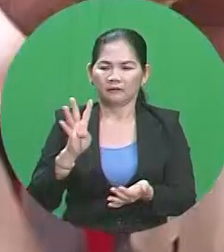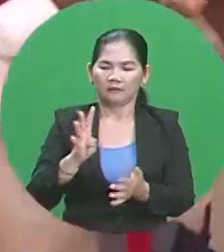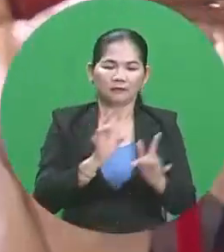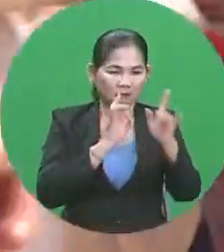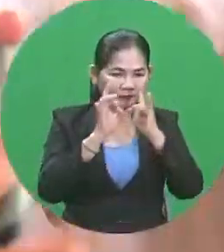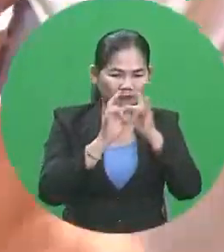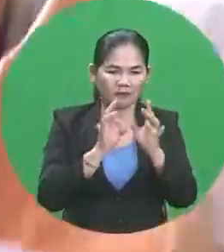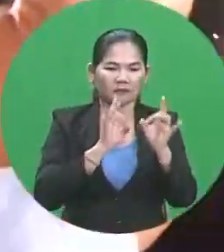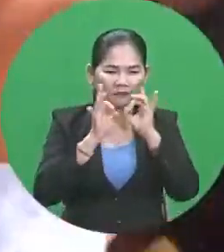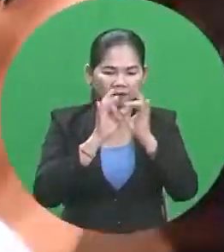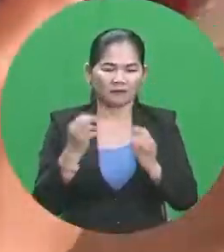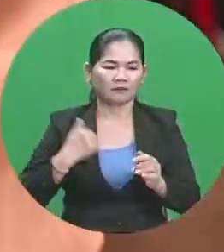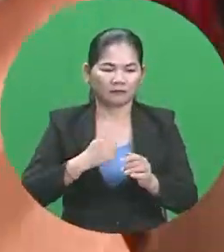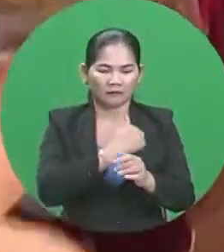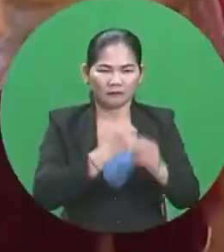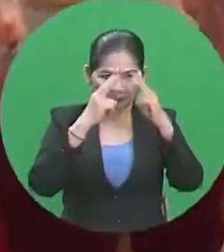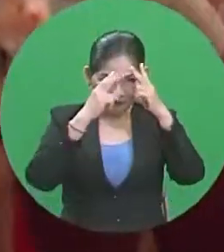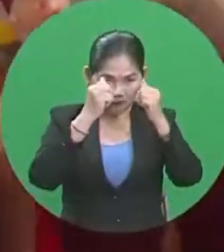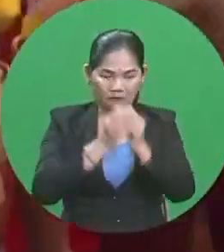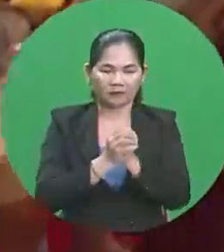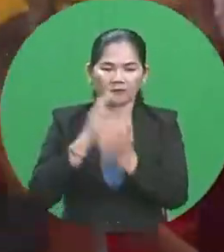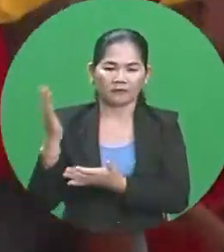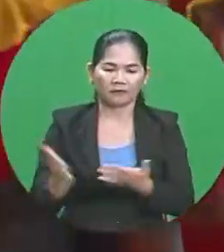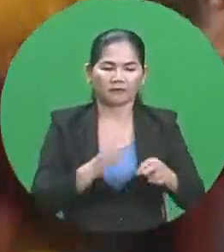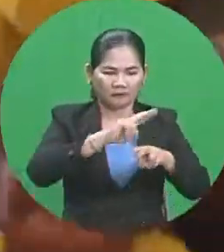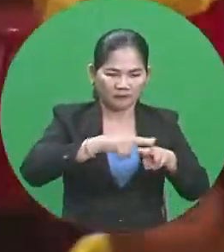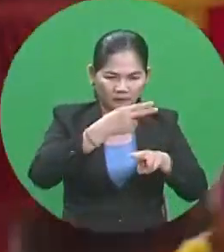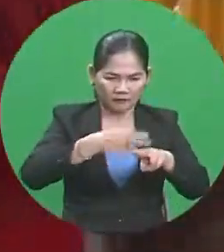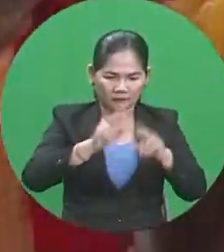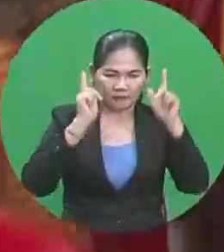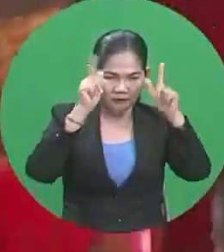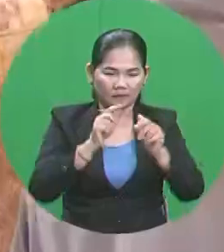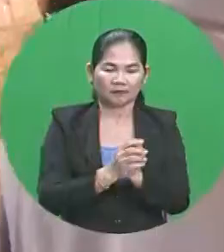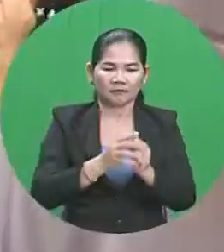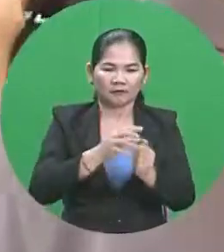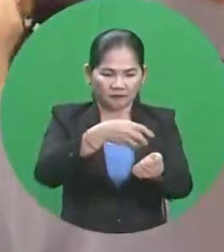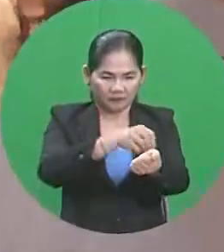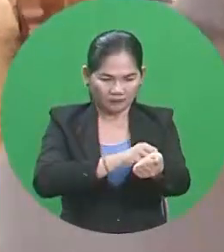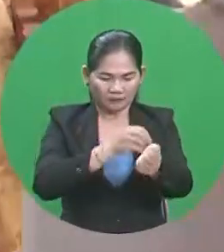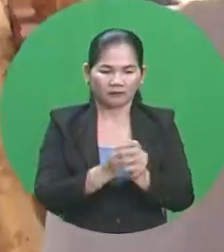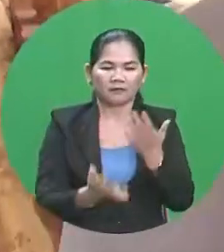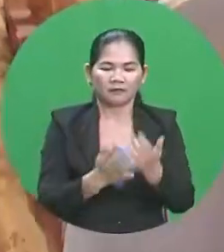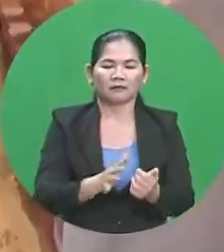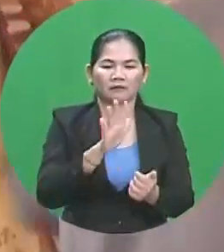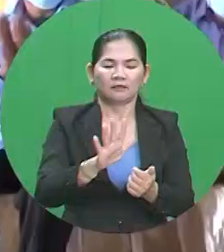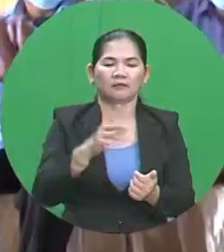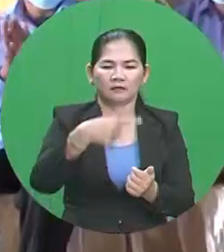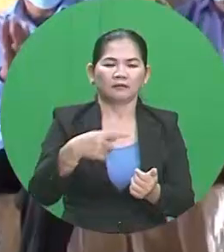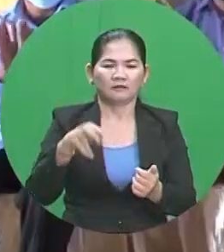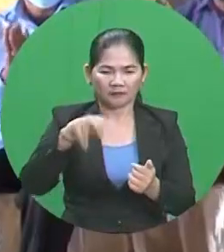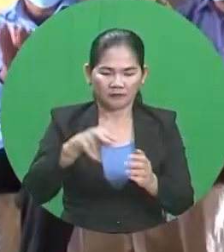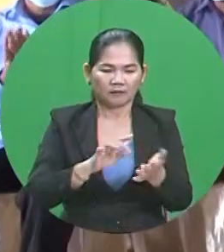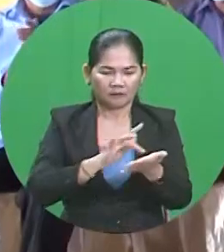ម្ដាគៈមហាសេនាបតីតេជោហ៊ុនសែនបាននាំនៅអំណោយឯកឧត្តមហ៊ុនម៉ាណែតជាថវិកាប្រមាណ 5,000 ដុល្លារ